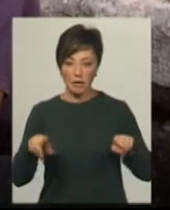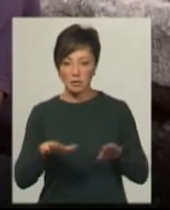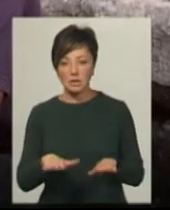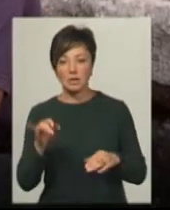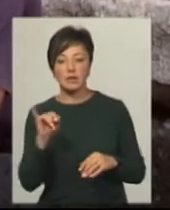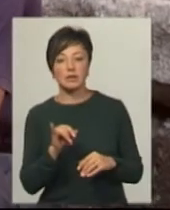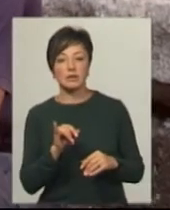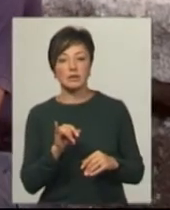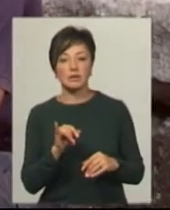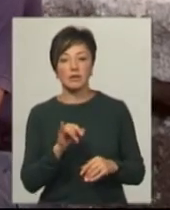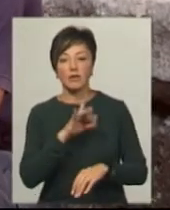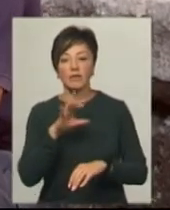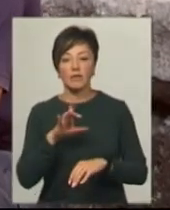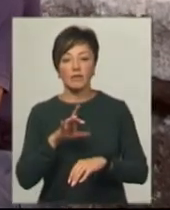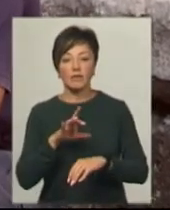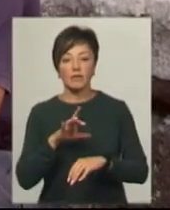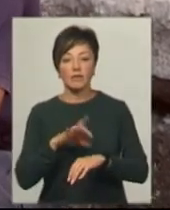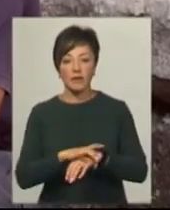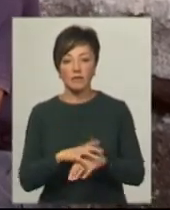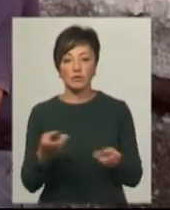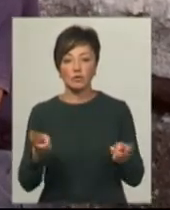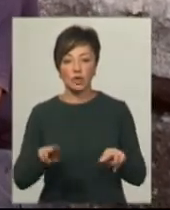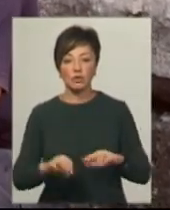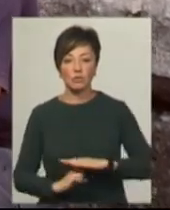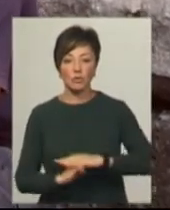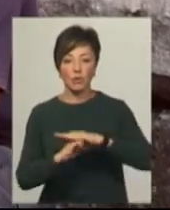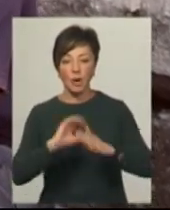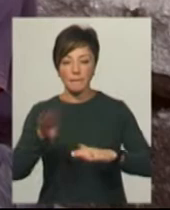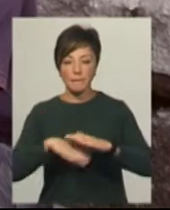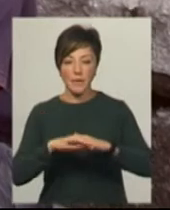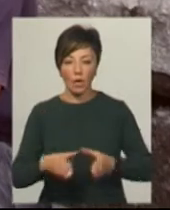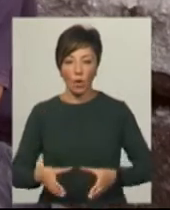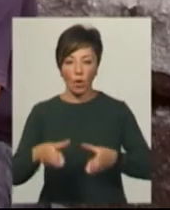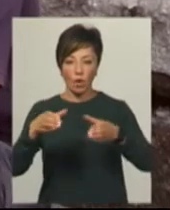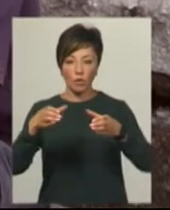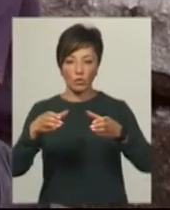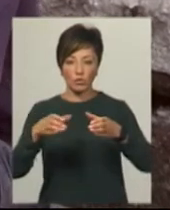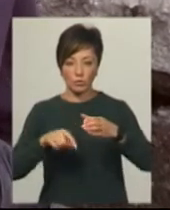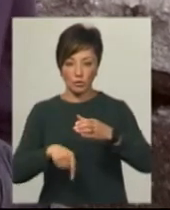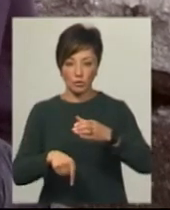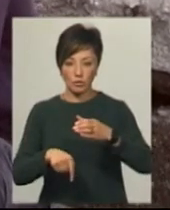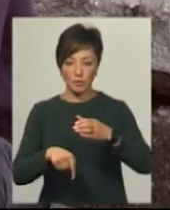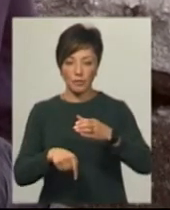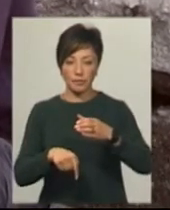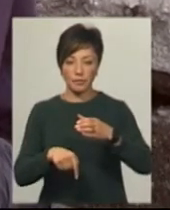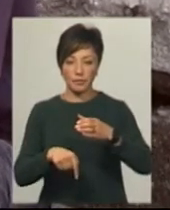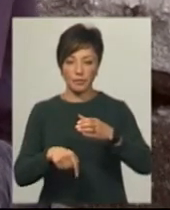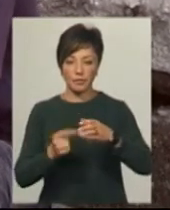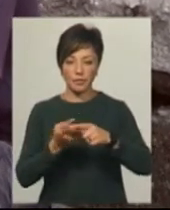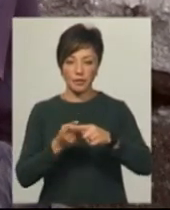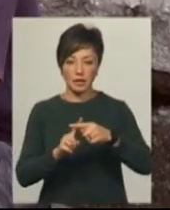І виявили залишки підпорки під колону, якраз, яка знаходиться під цими